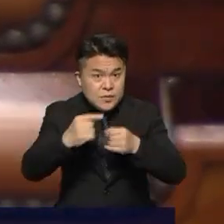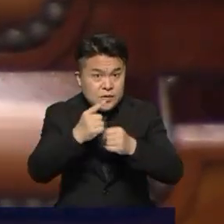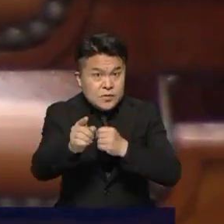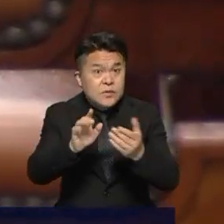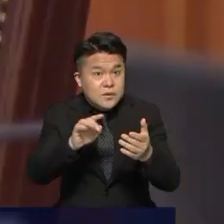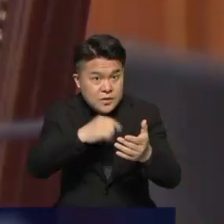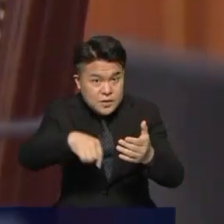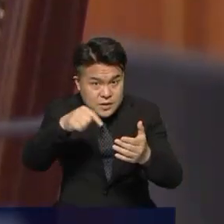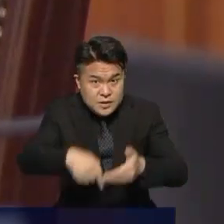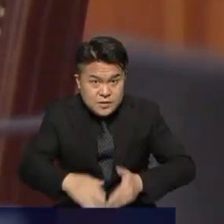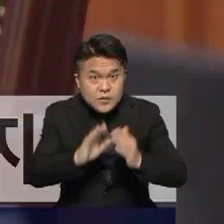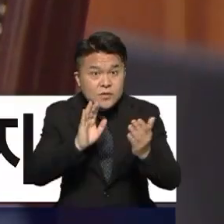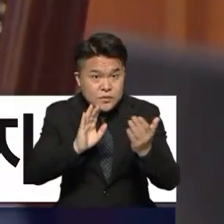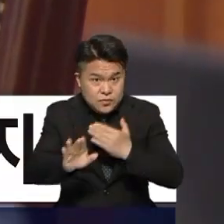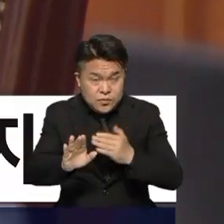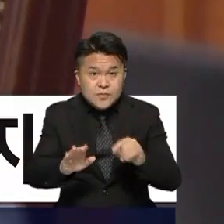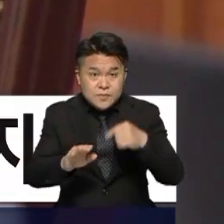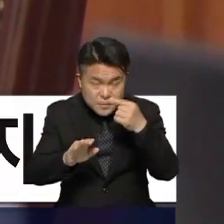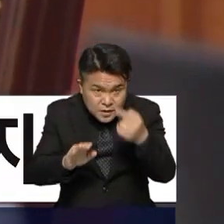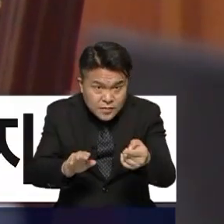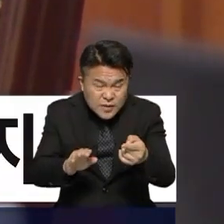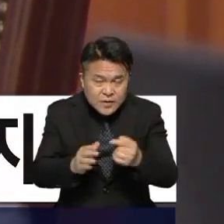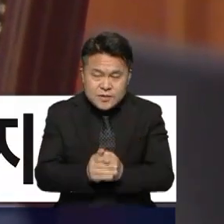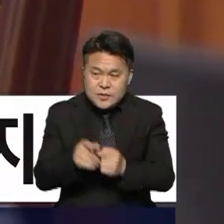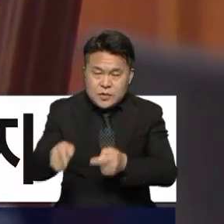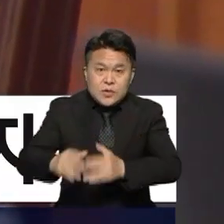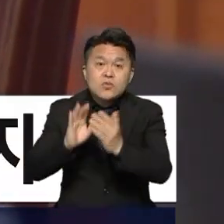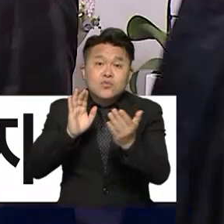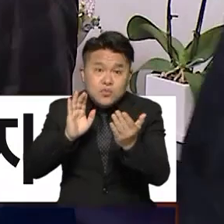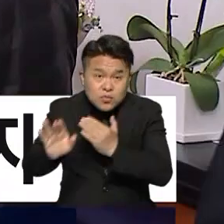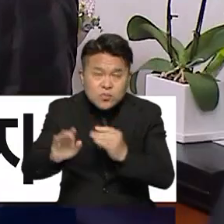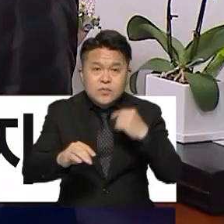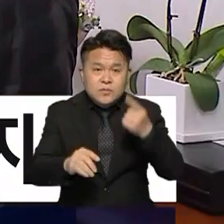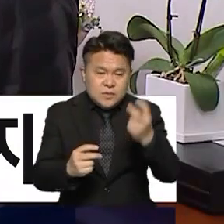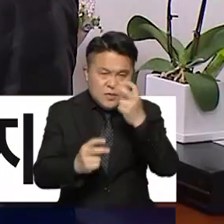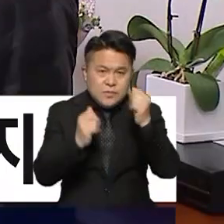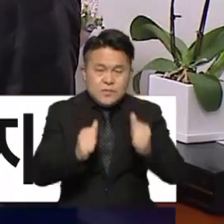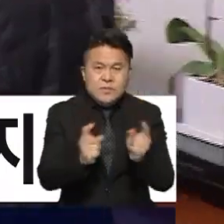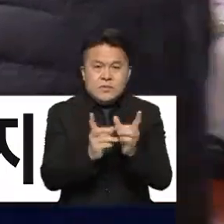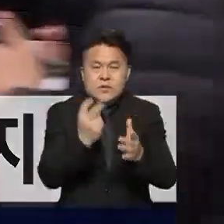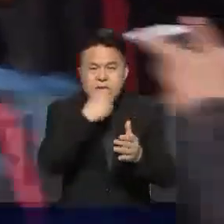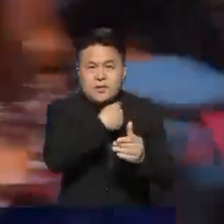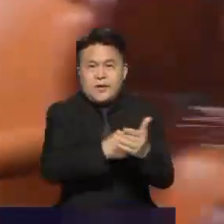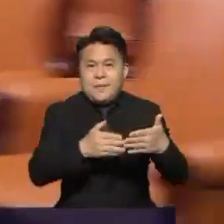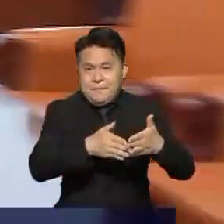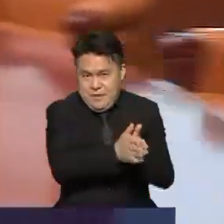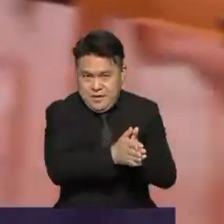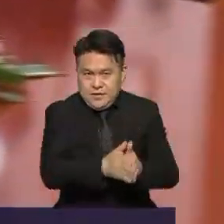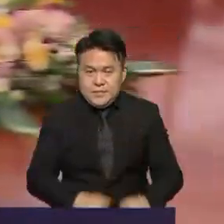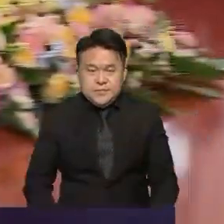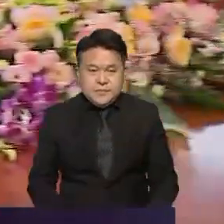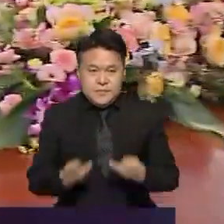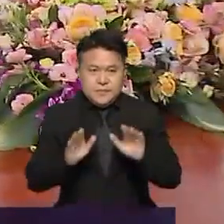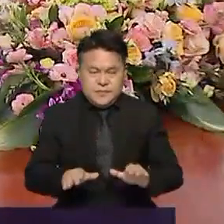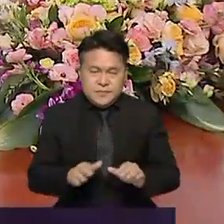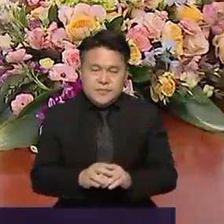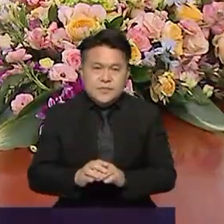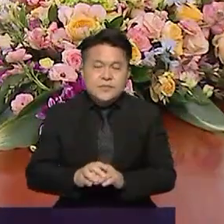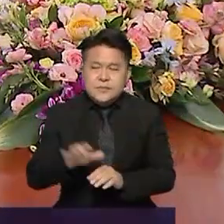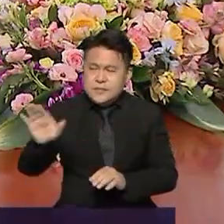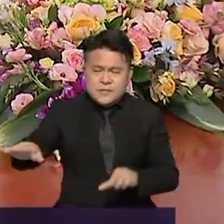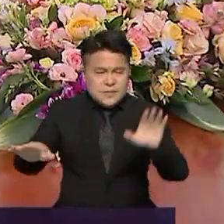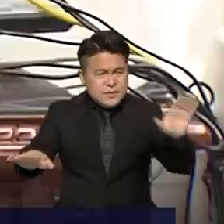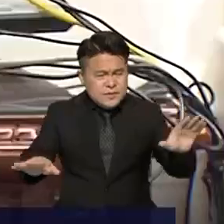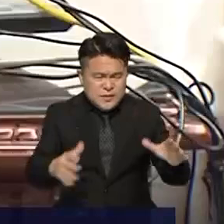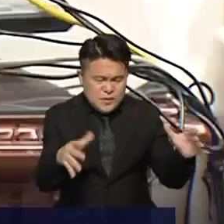중수청 출범 직후엔 검찰의 직접 수사권을 완전히 폐지하기로 했습니다. 박 의장은 양당이 의원총회에서 중재안을 받아줄 것을